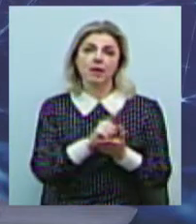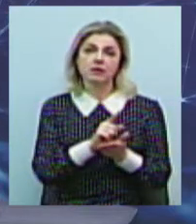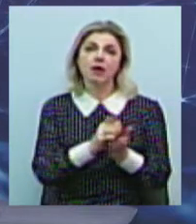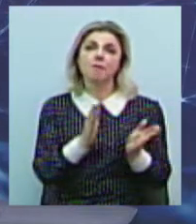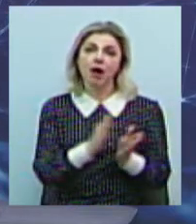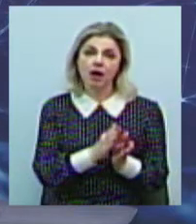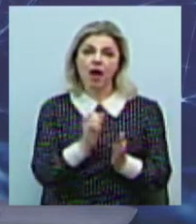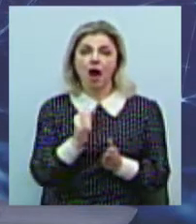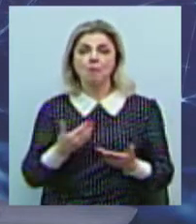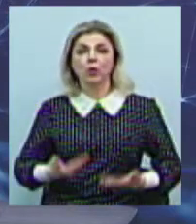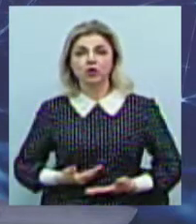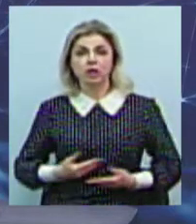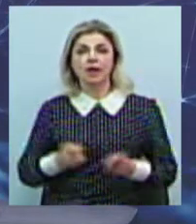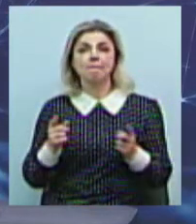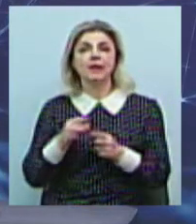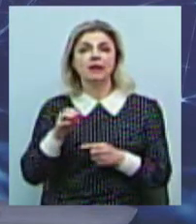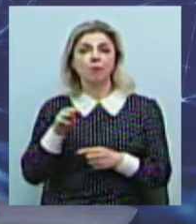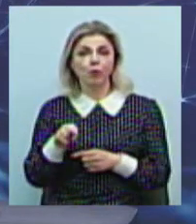а прожиточний мінімум.